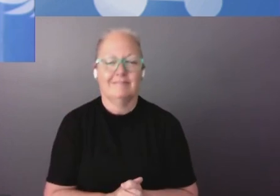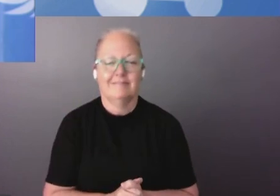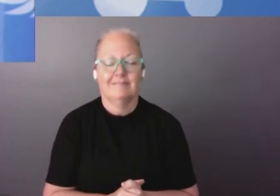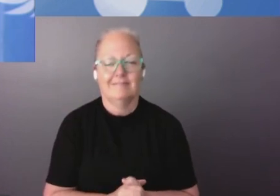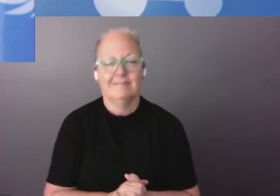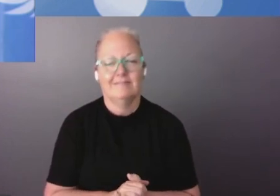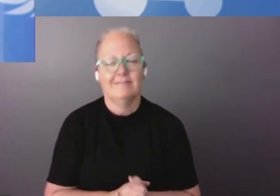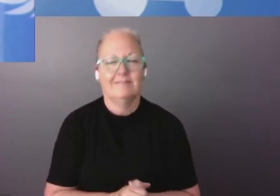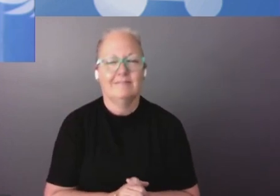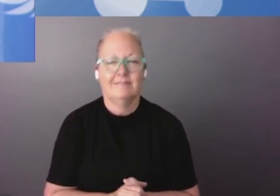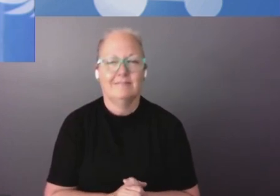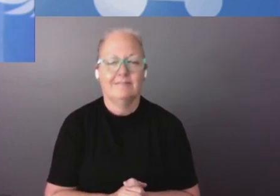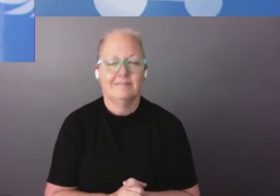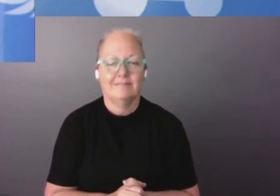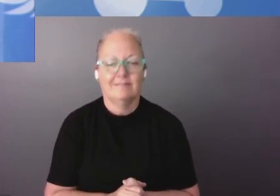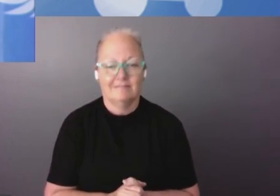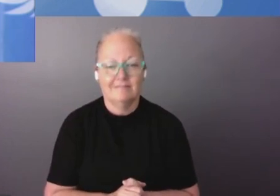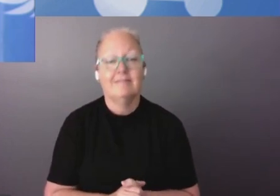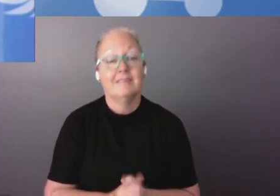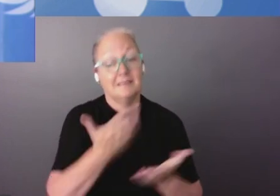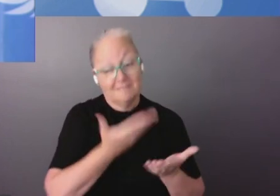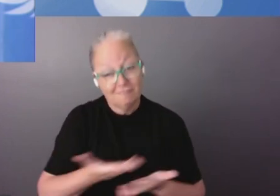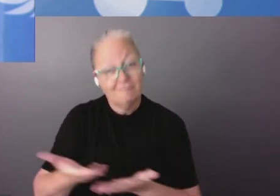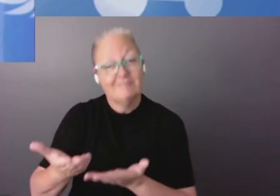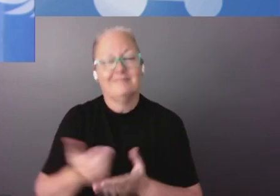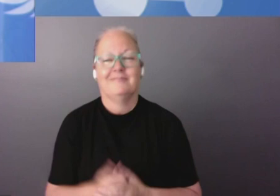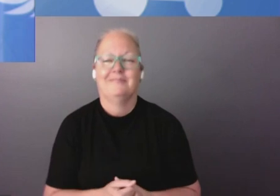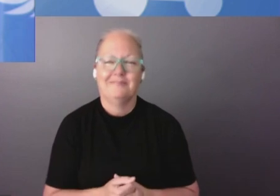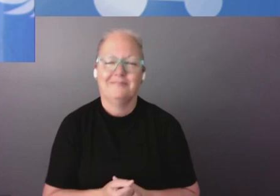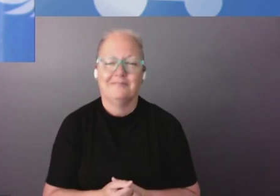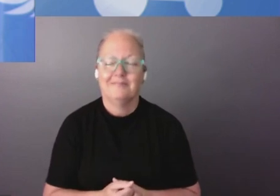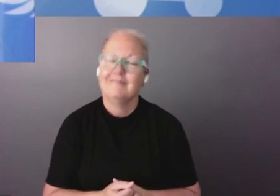szefowa Międzynarodowego Związku Telekomunikacyjnego.